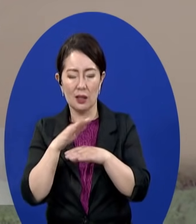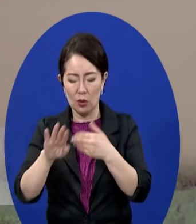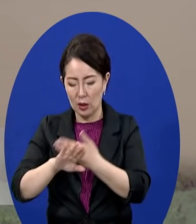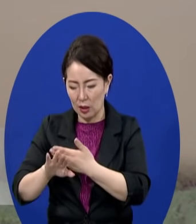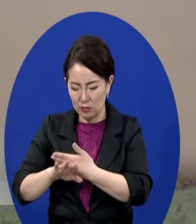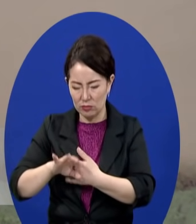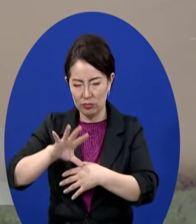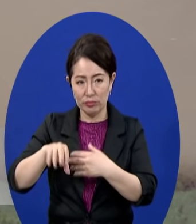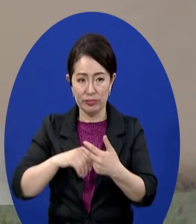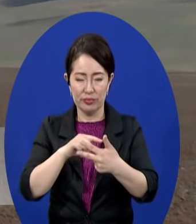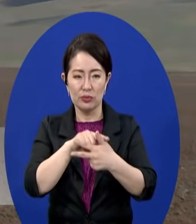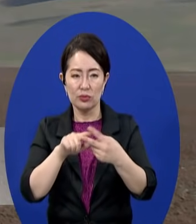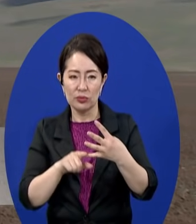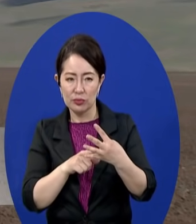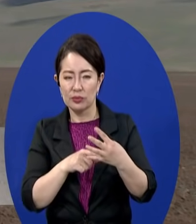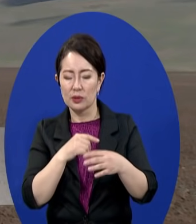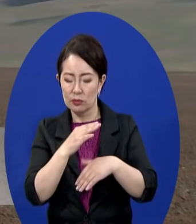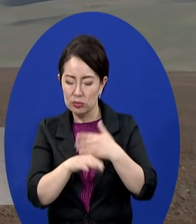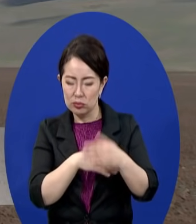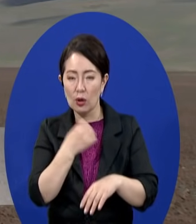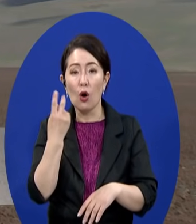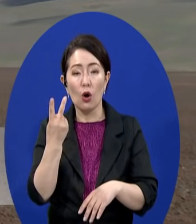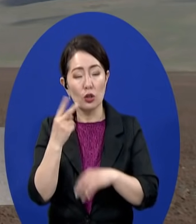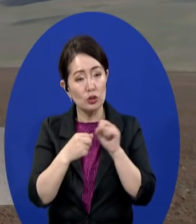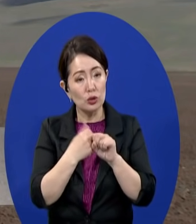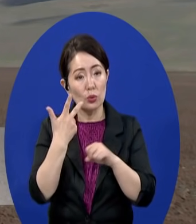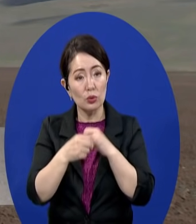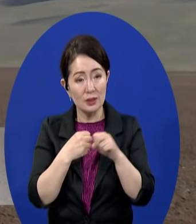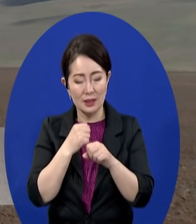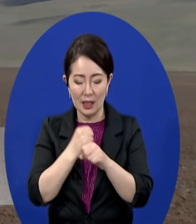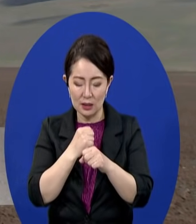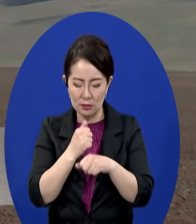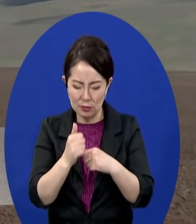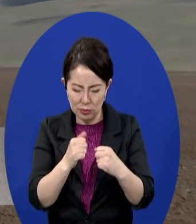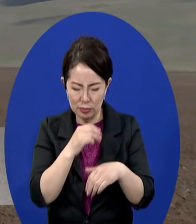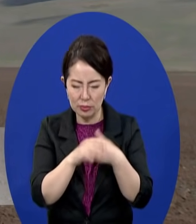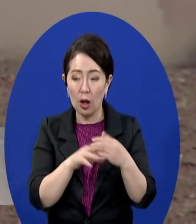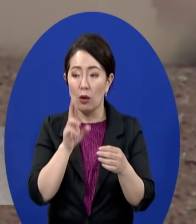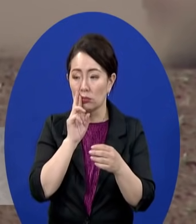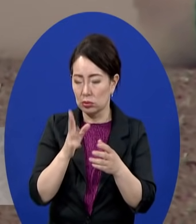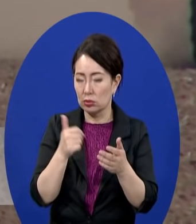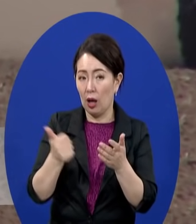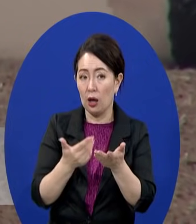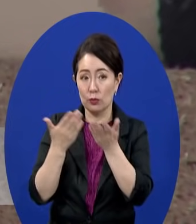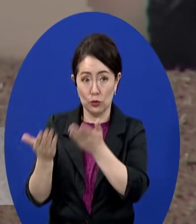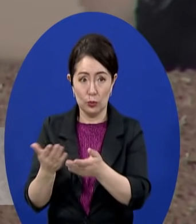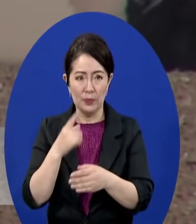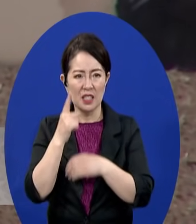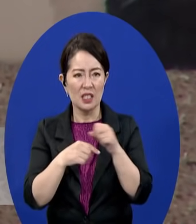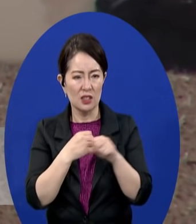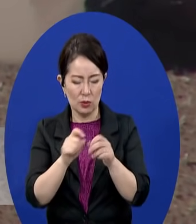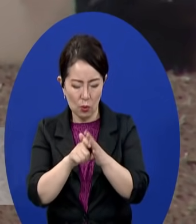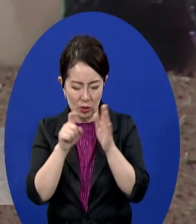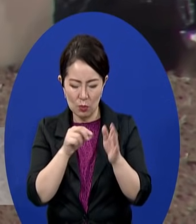гэсэн дарааллын дагуу 2-3 жилийн хугацаанд ажиллаж байж, хүн амын хүнсний хангамжинд нийлүүлдэг учраас жилийн дотор зээлийг